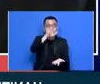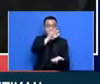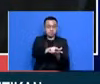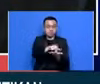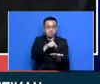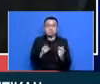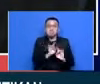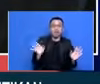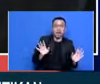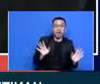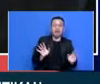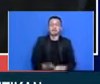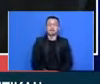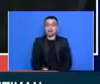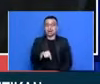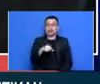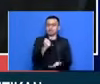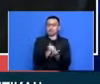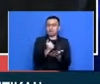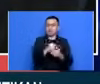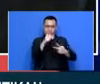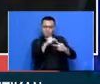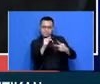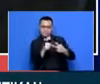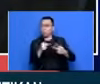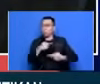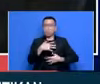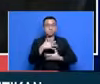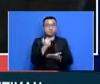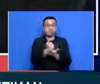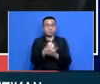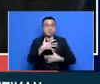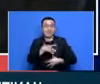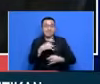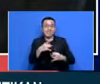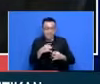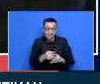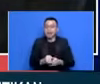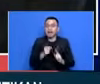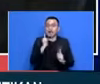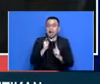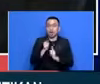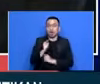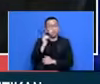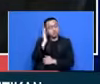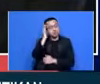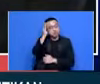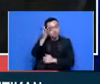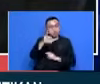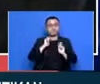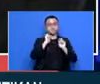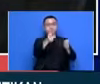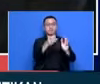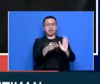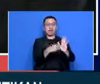dalam putusan ini suatu hal yang sangat menarik sehingga kalau itu jadikan suatu memori kasasi nanti saya Jaksa Kejaksaan akan membuat